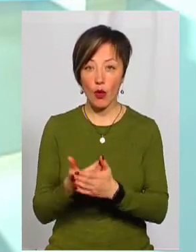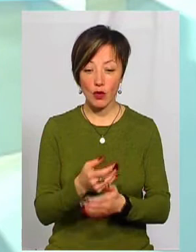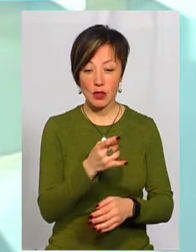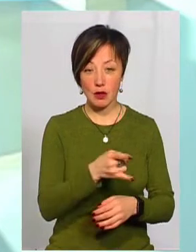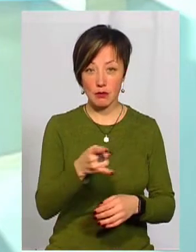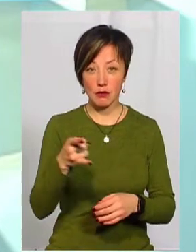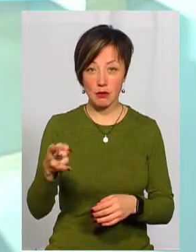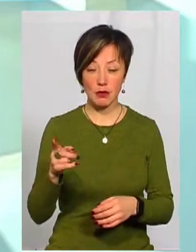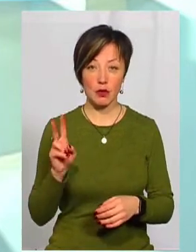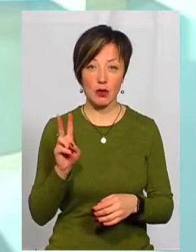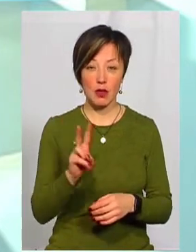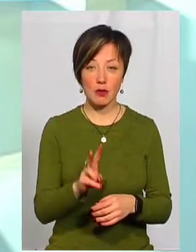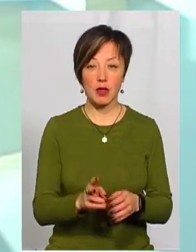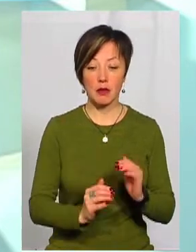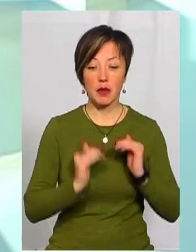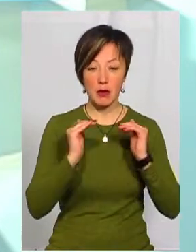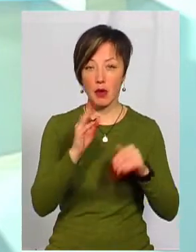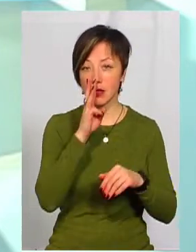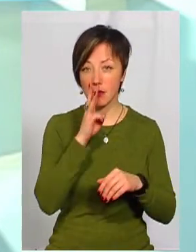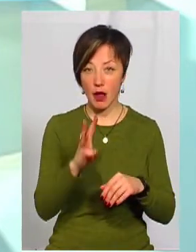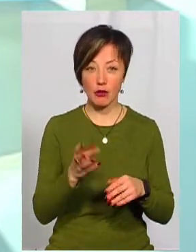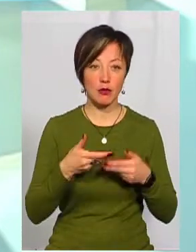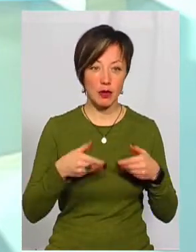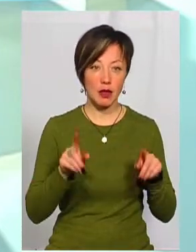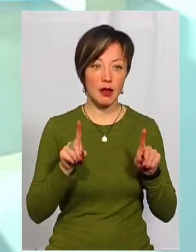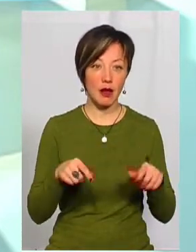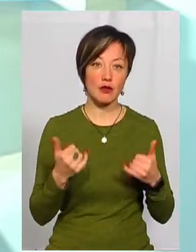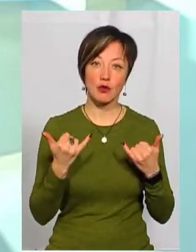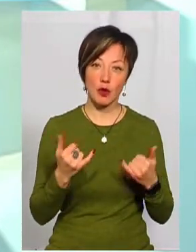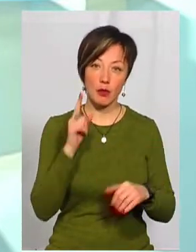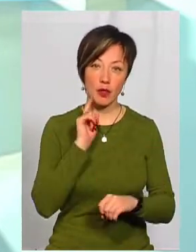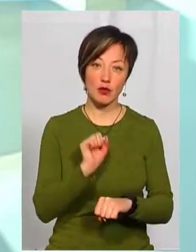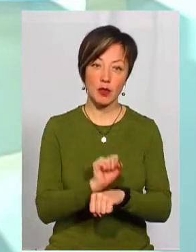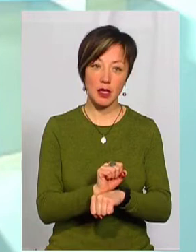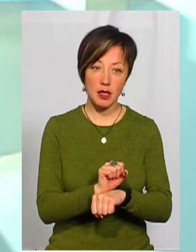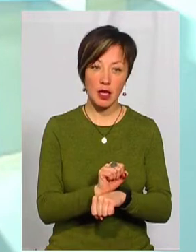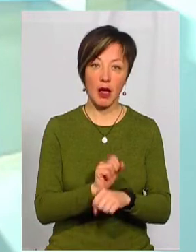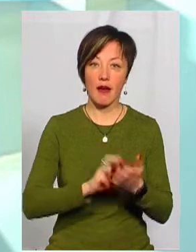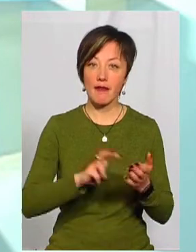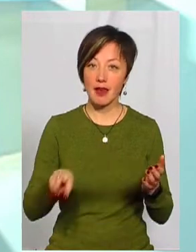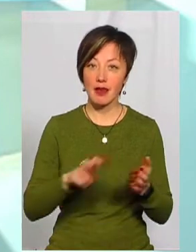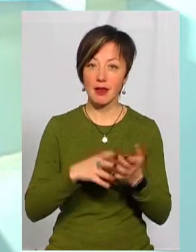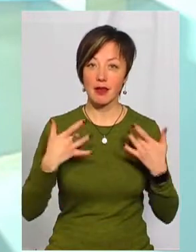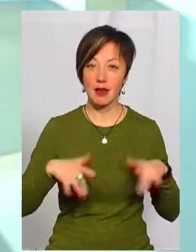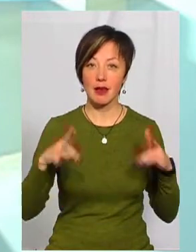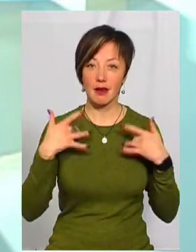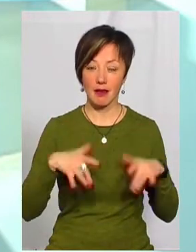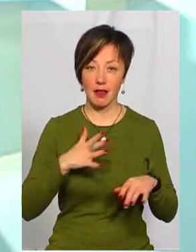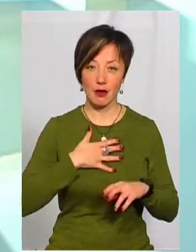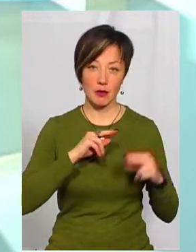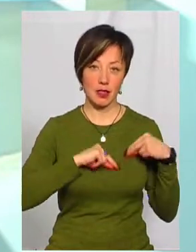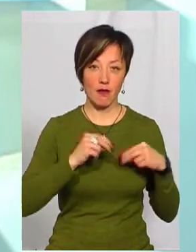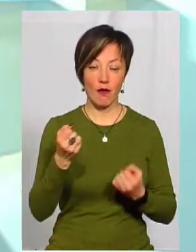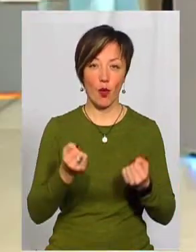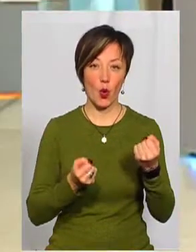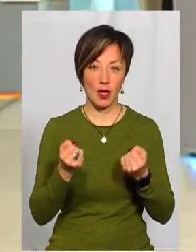склад, настільки піднімається заробітну плату, що ми навіть сьогодні призупинили відтік наших таких дорогих кадрів, як